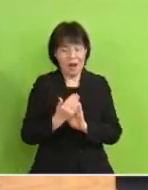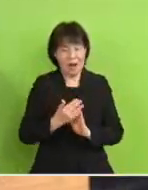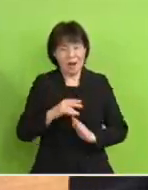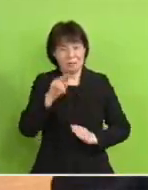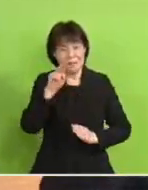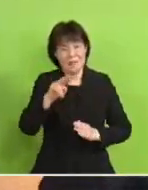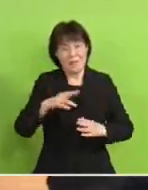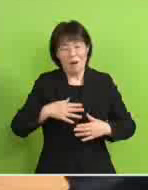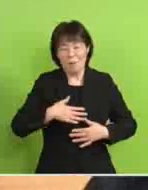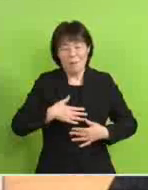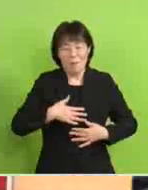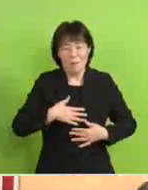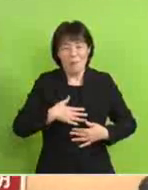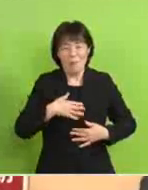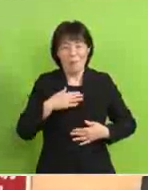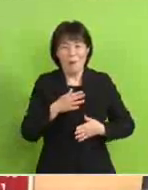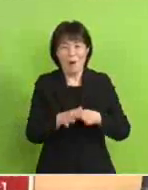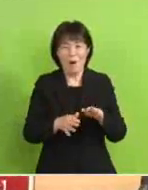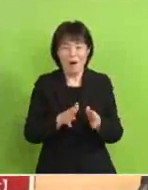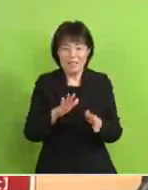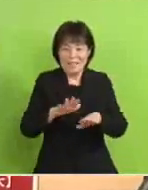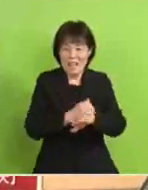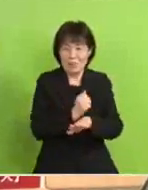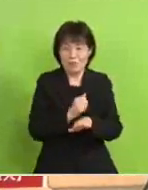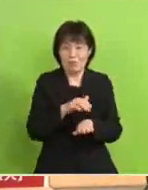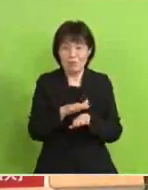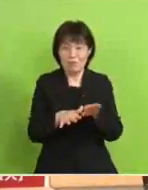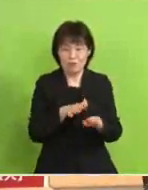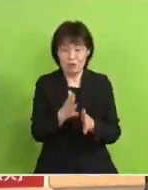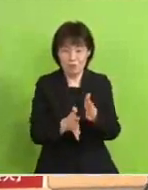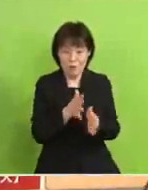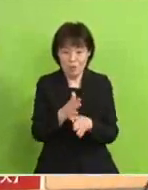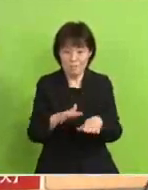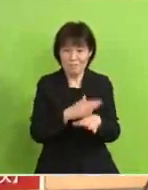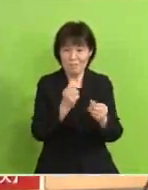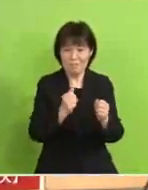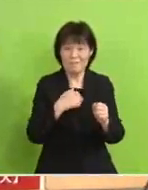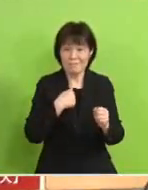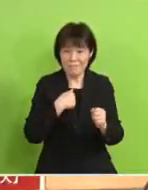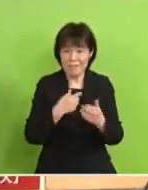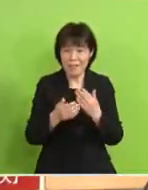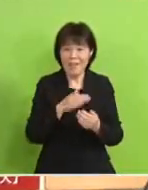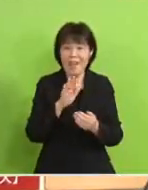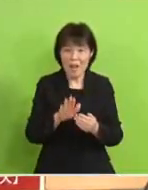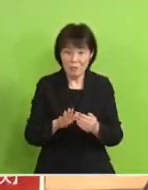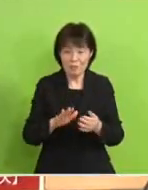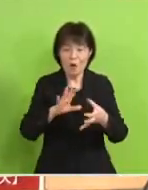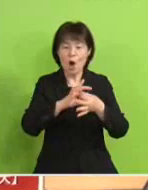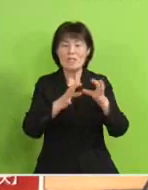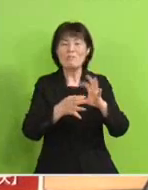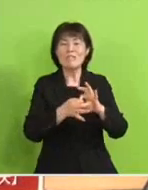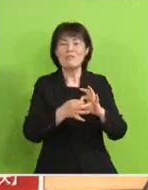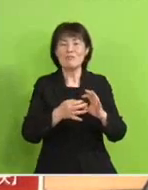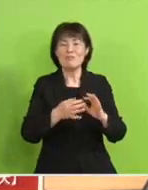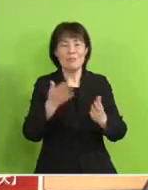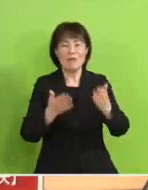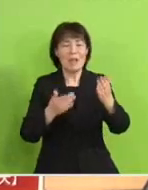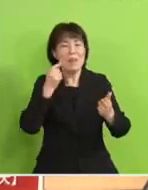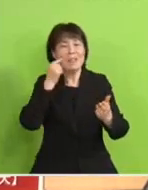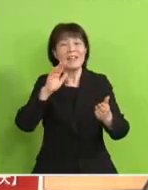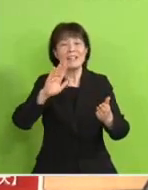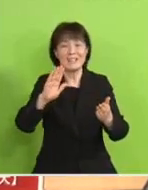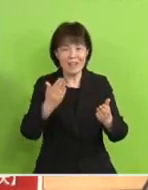あれ見たらね、僕はもう運動選手だったんで、オリンピックっていうのはもう僕なんかもたかが知れてますから、